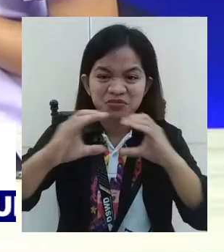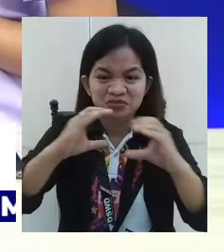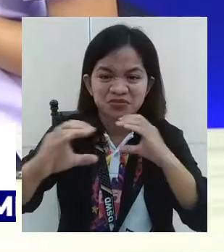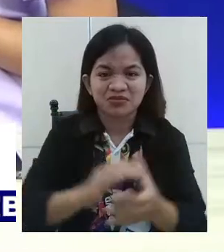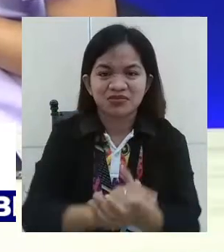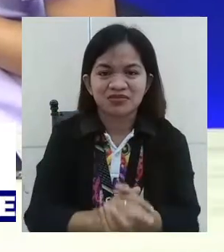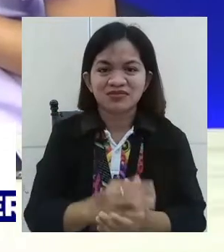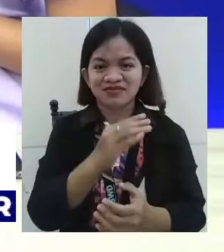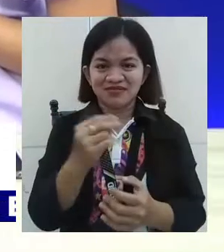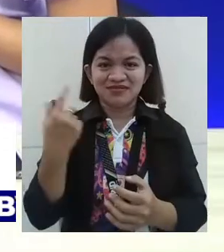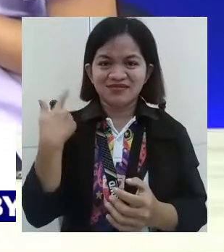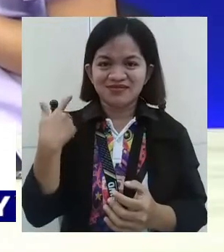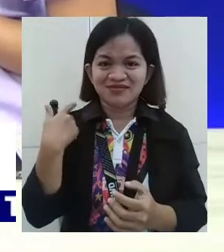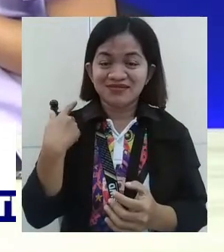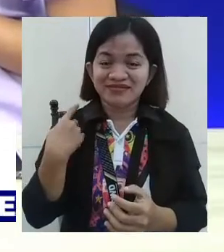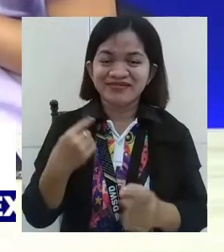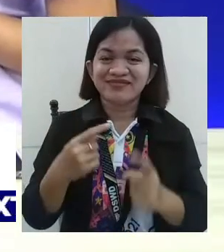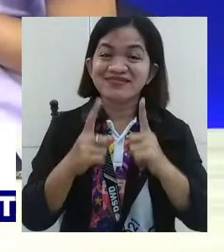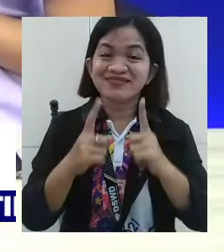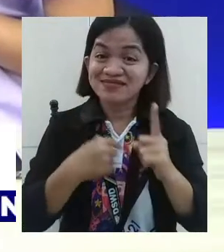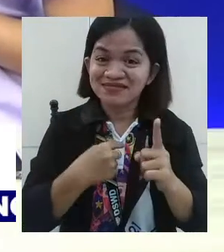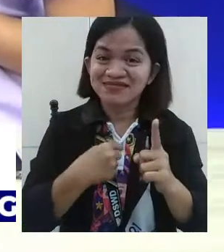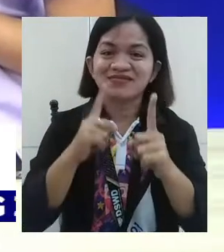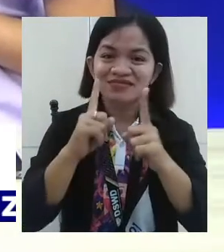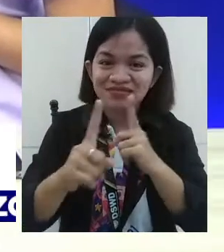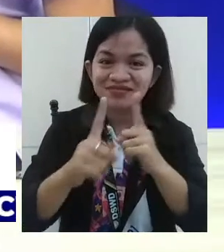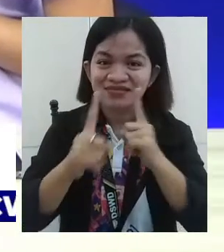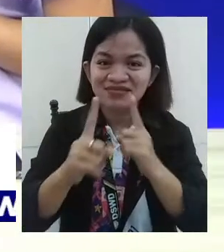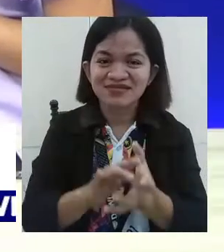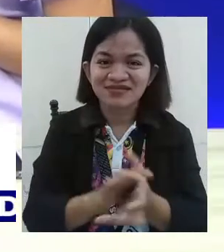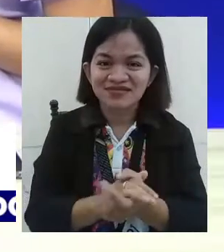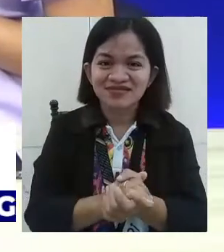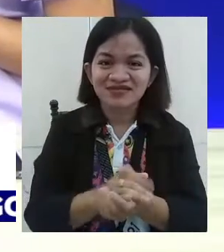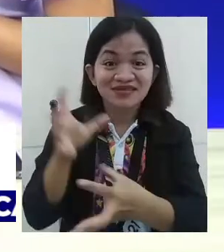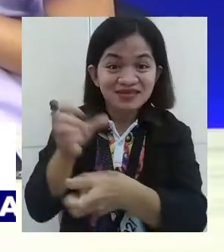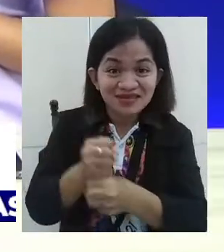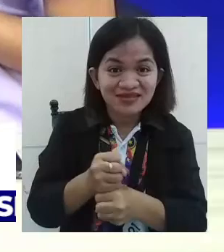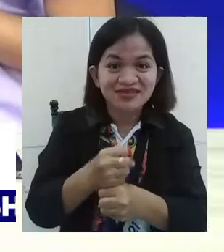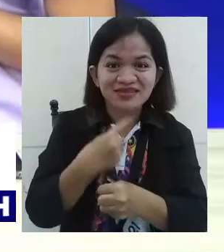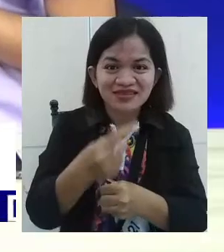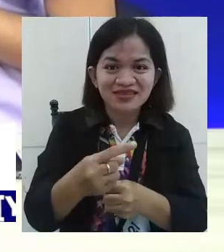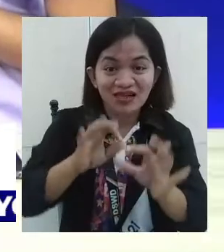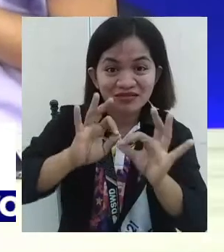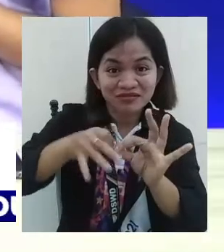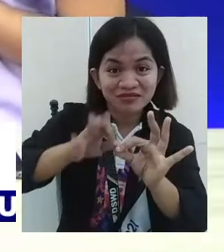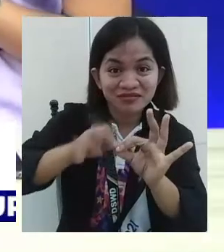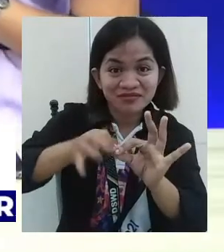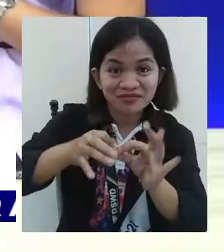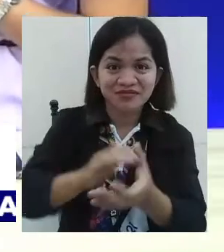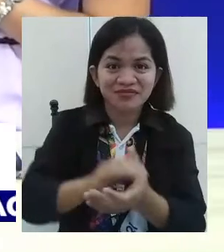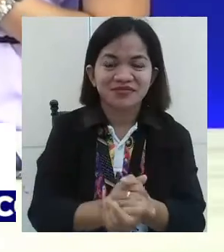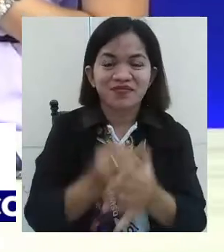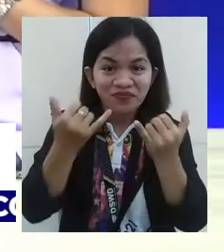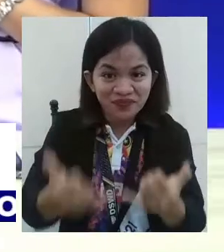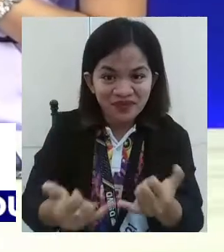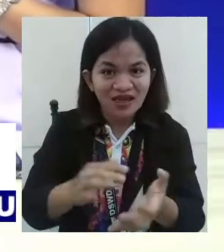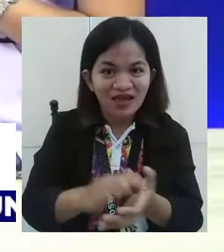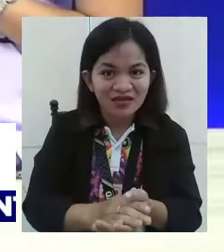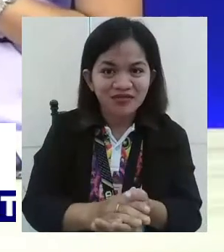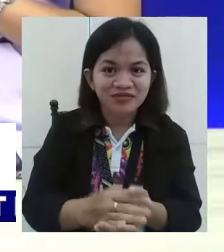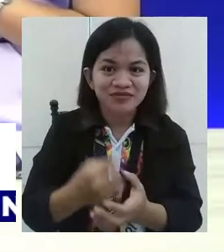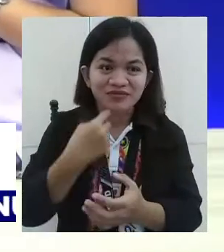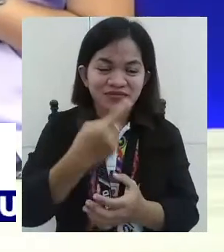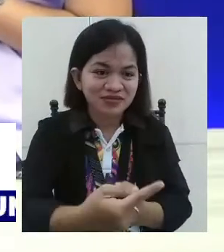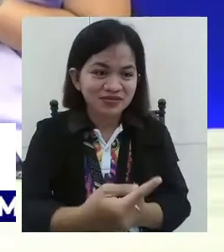mismo yung hinire na interpreter, siya ngayon ang nagre-relay ng messages doon sa boss, doon sa